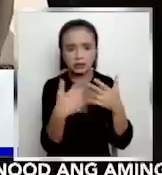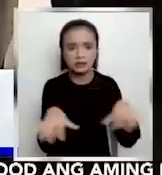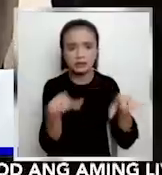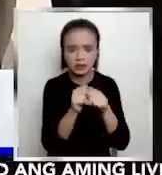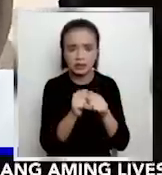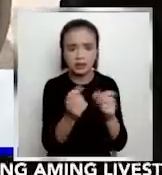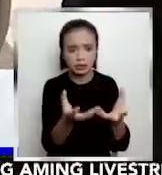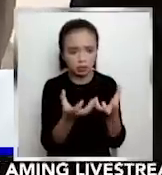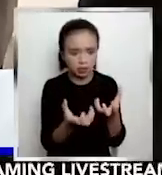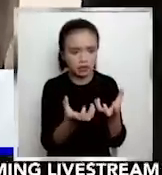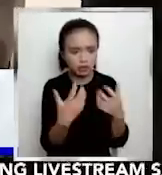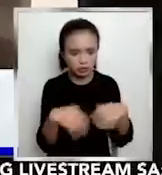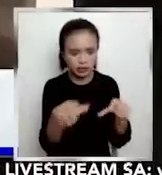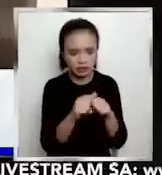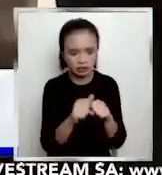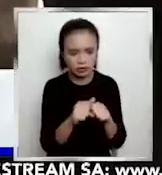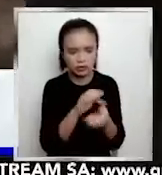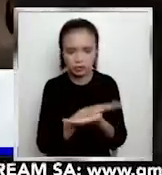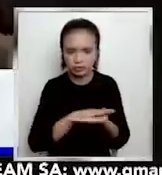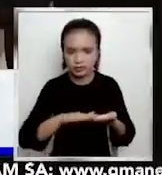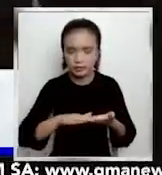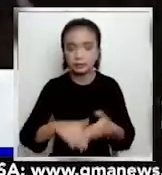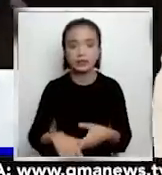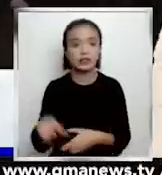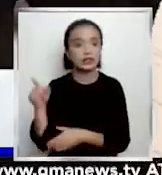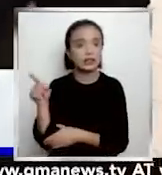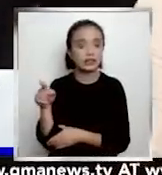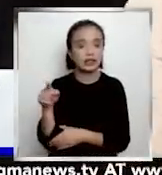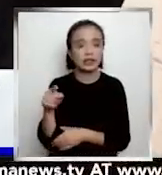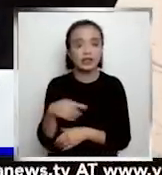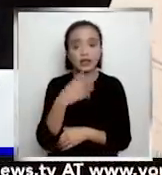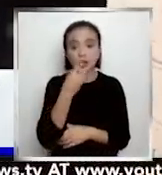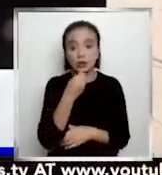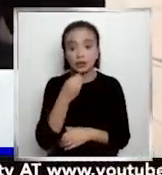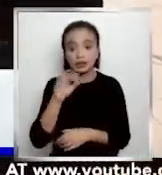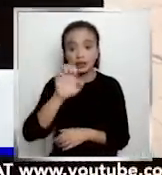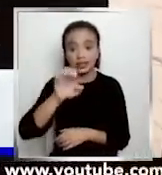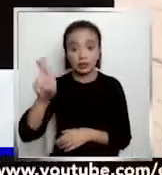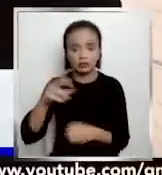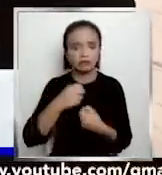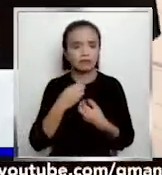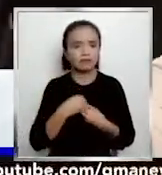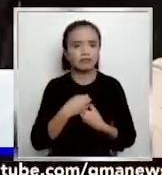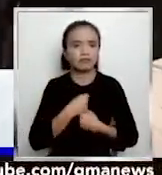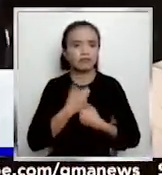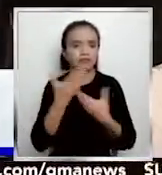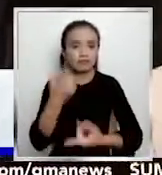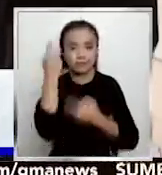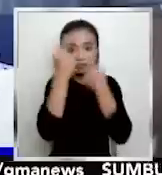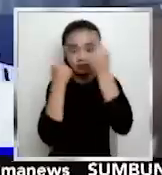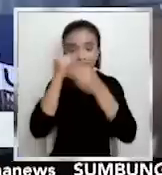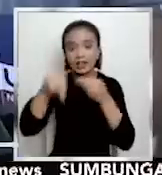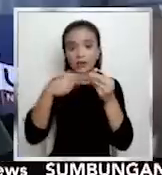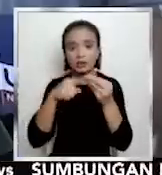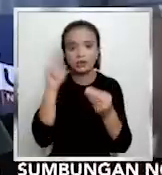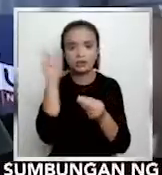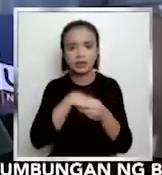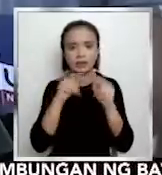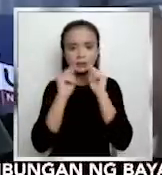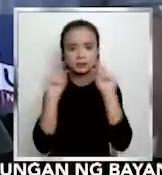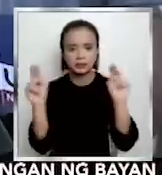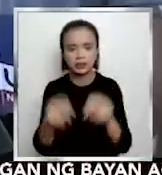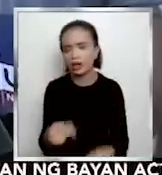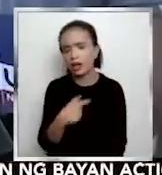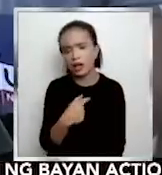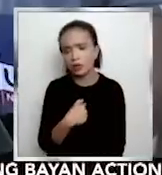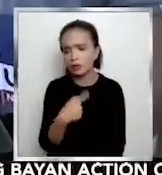properly. Nagpahayag din daw ng concern ang mga taga-EU sa issue ng fake news. Sabi ko, we do not